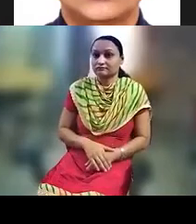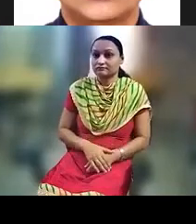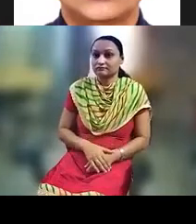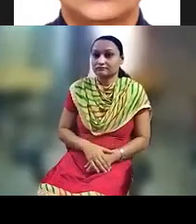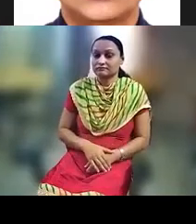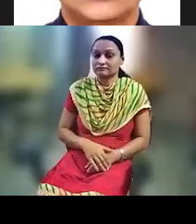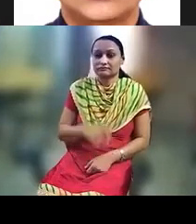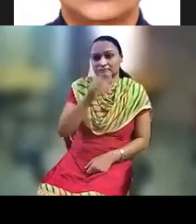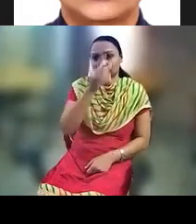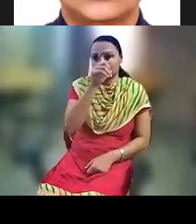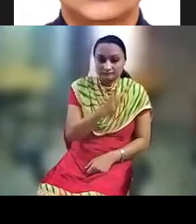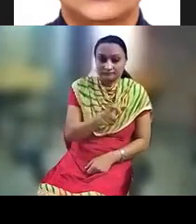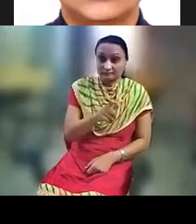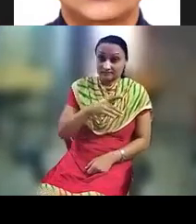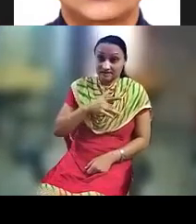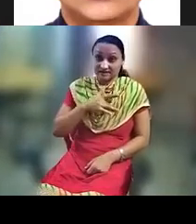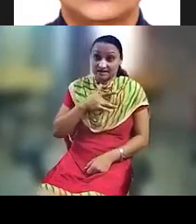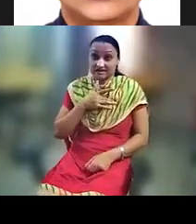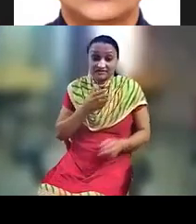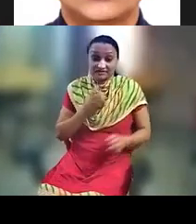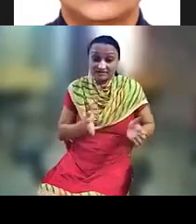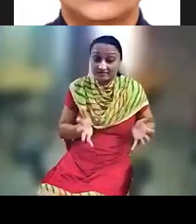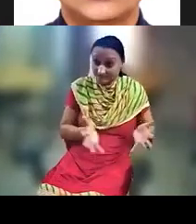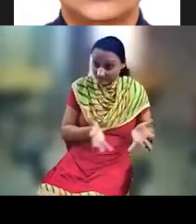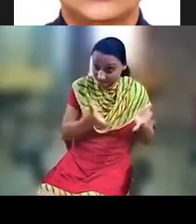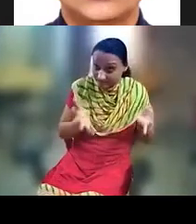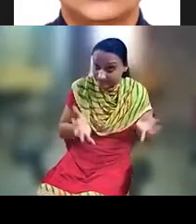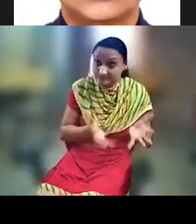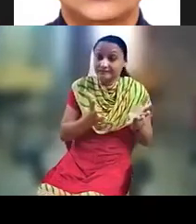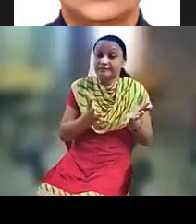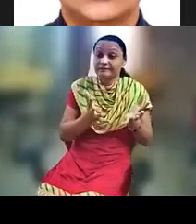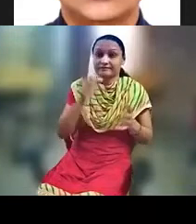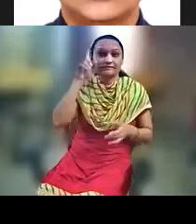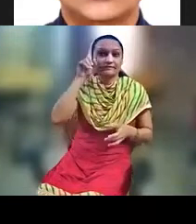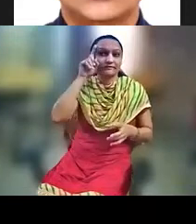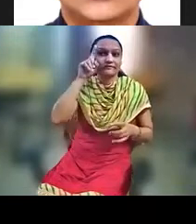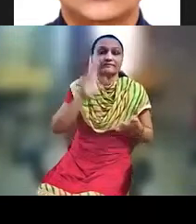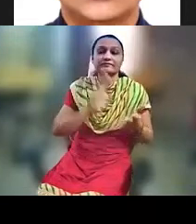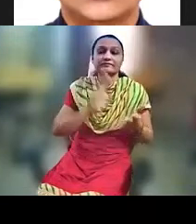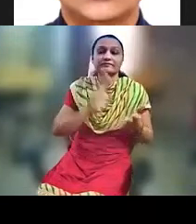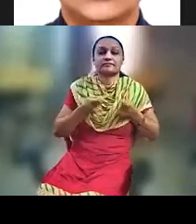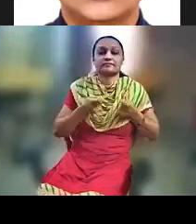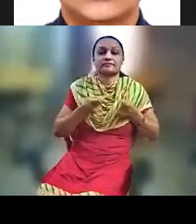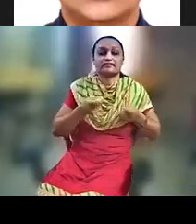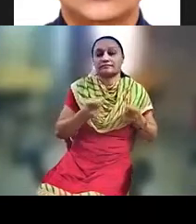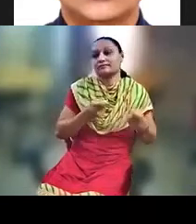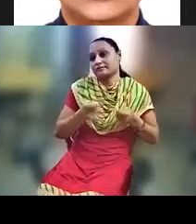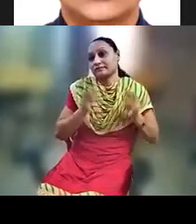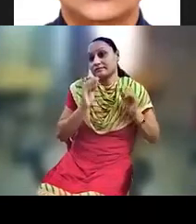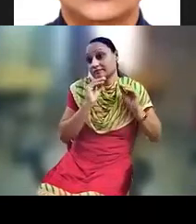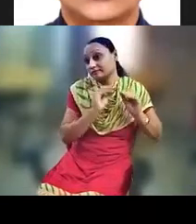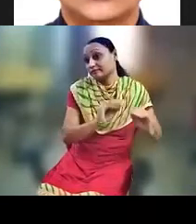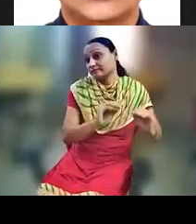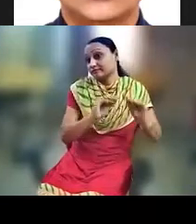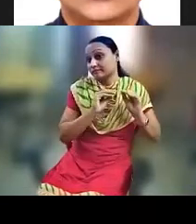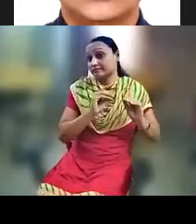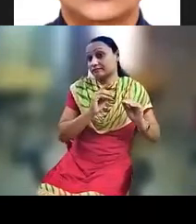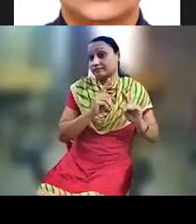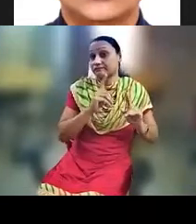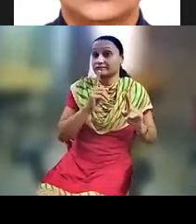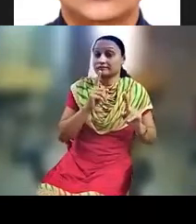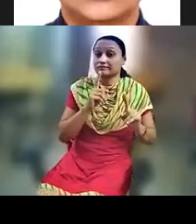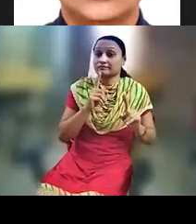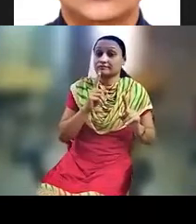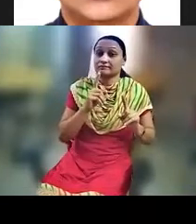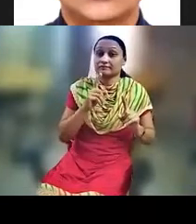की हमें इमोशनल वेलबीइंग बढ़ानी है तो उसको स्ट्रेस मैनेजमेंट और रिलैक्सेशन टेक्निक्स उसको आनी चाहिए।